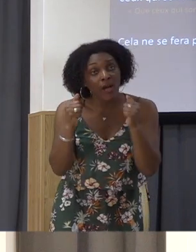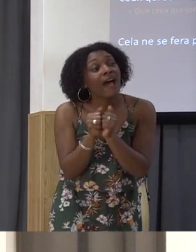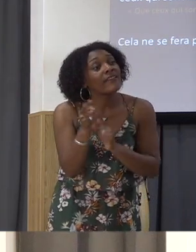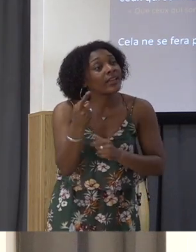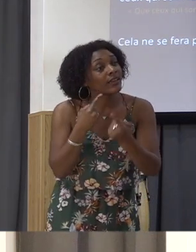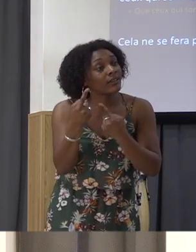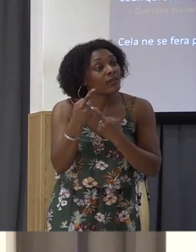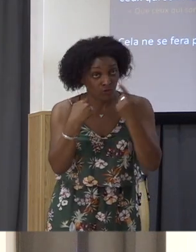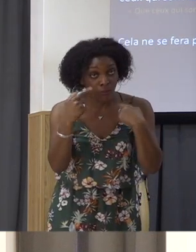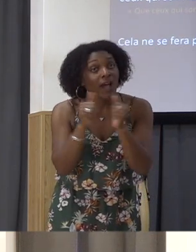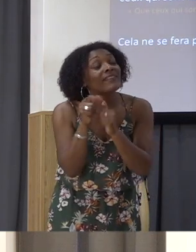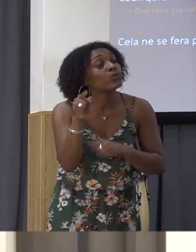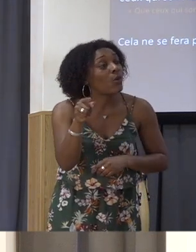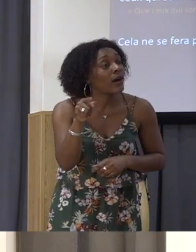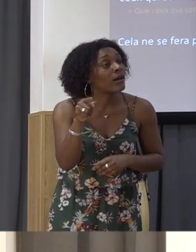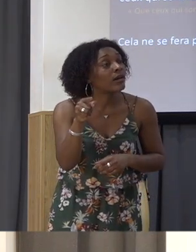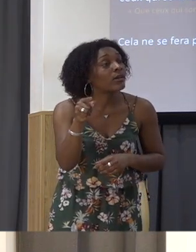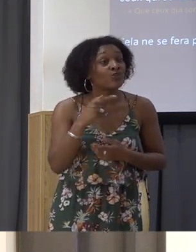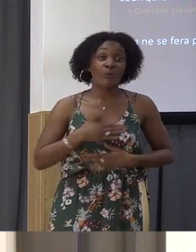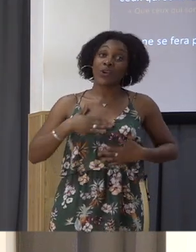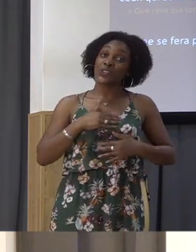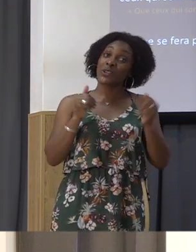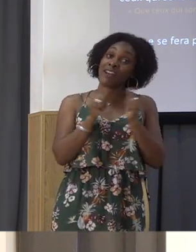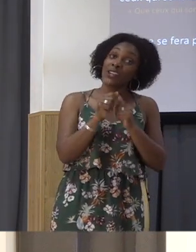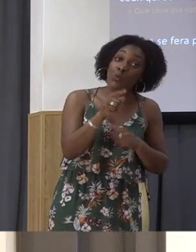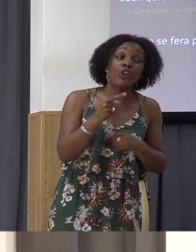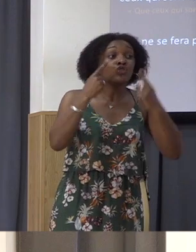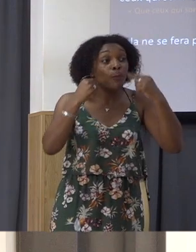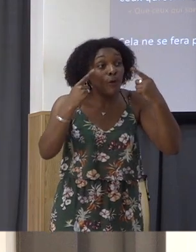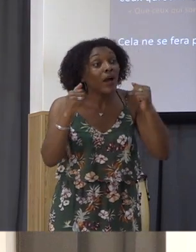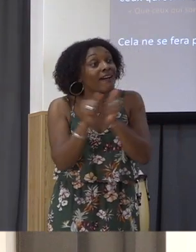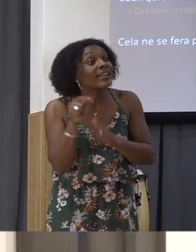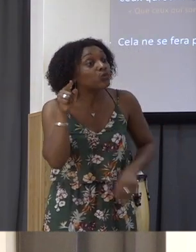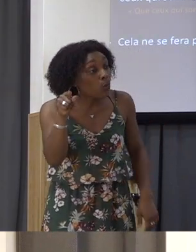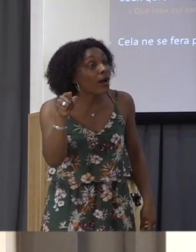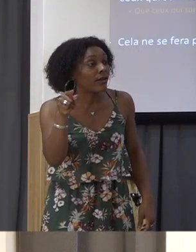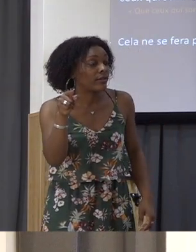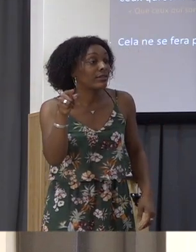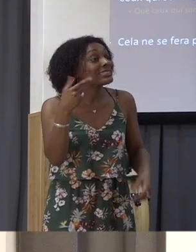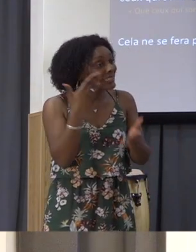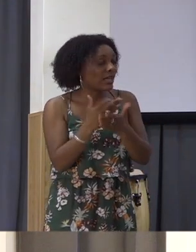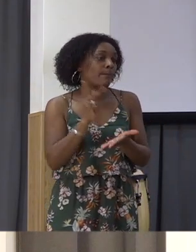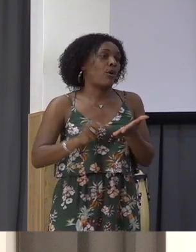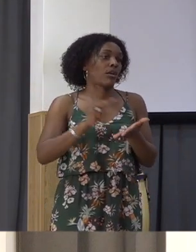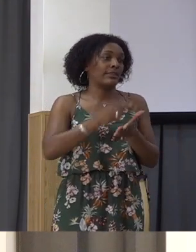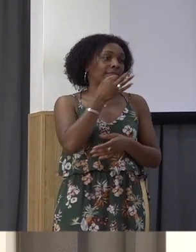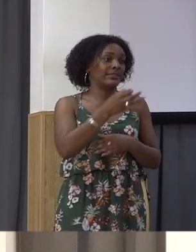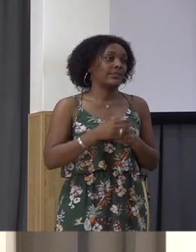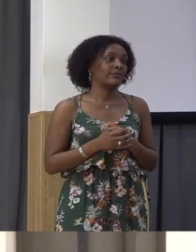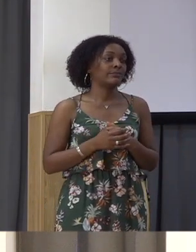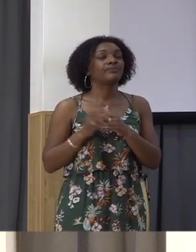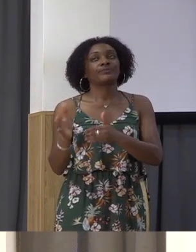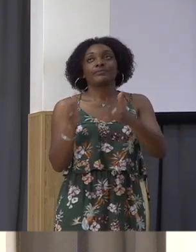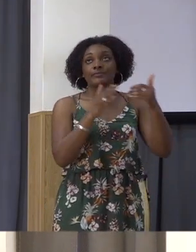Pour le faire, il faut s'organiser pour cela. Le deuxième enseignement que je tire